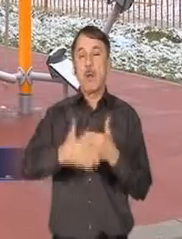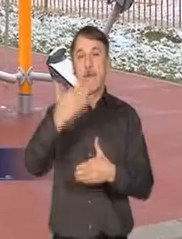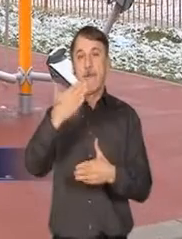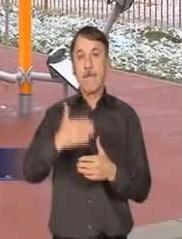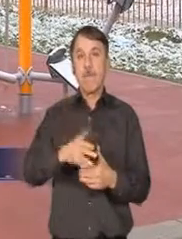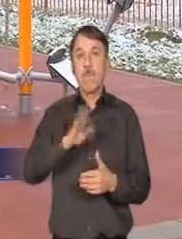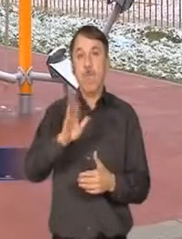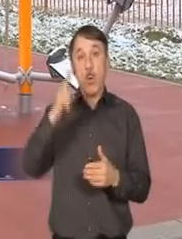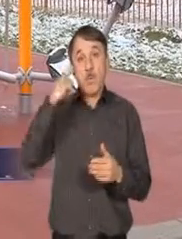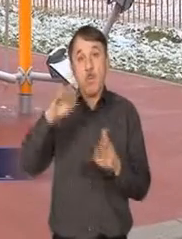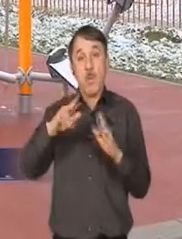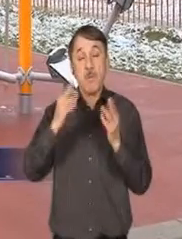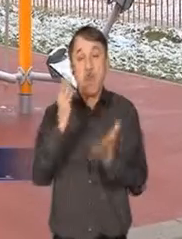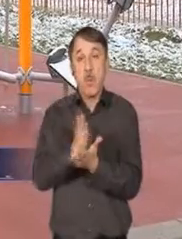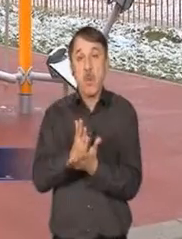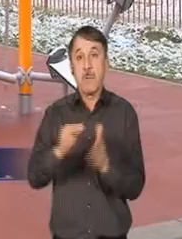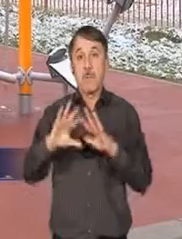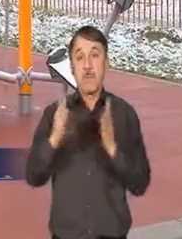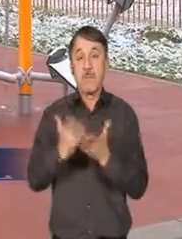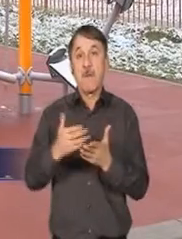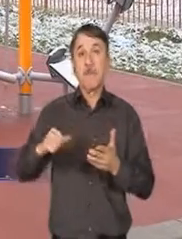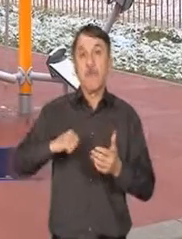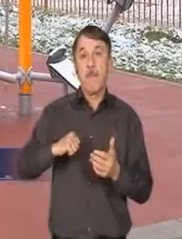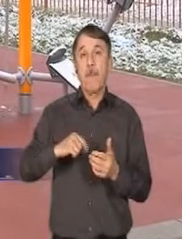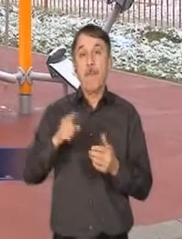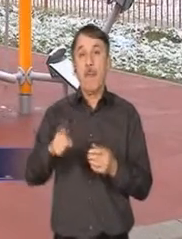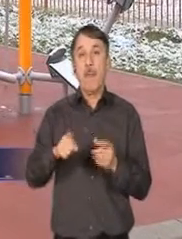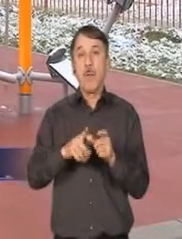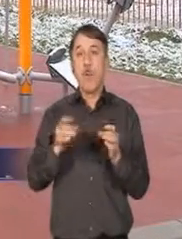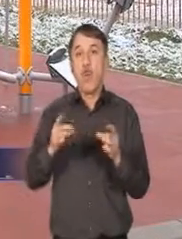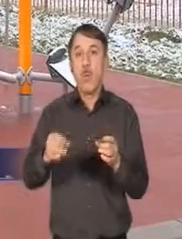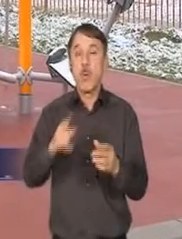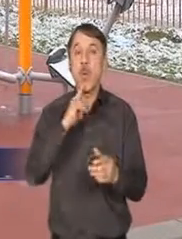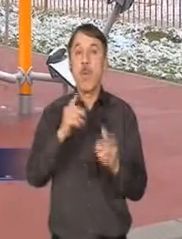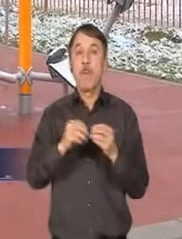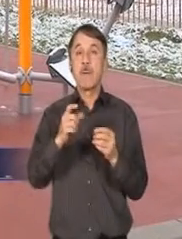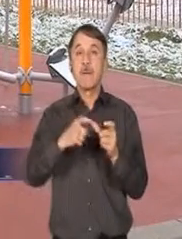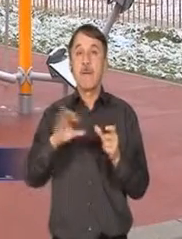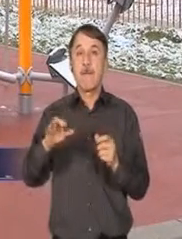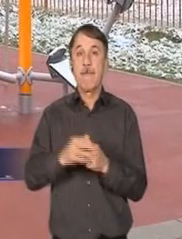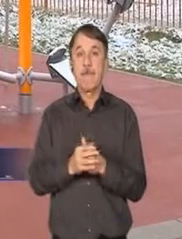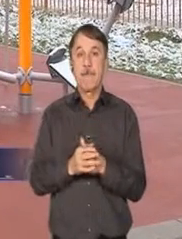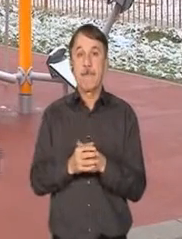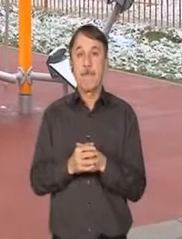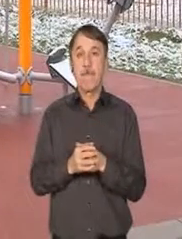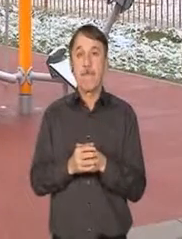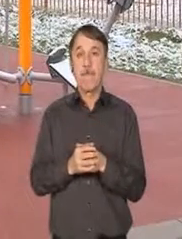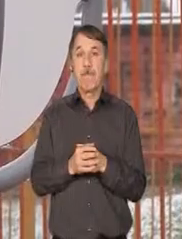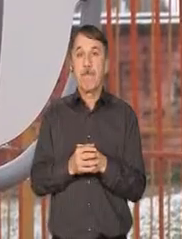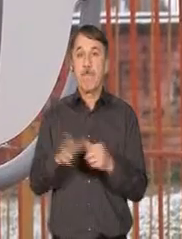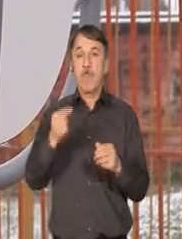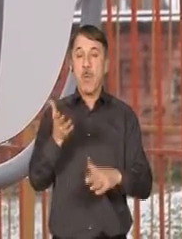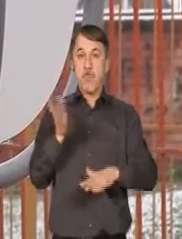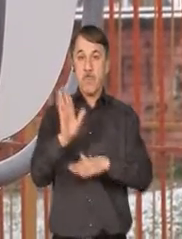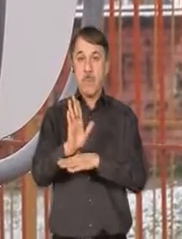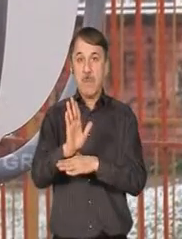budžeta grada. Sve u cilju da bude što manje neosvetljenih površina i dvorišta u kojima bi se skupljali huligani.